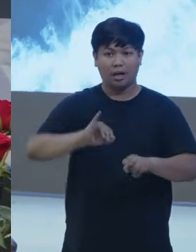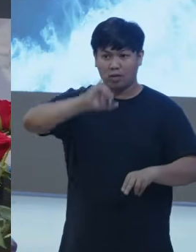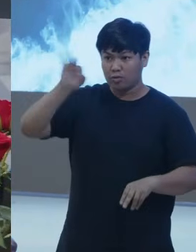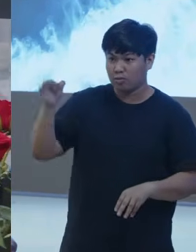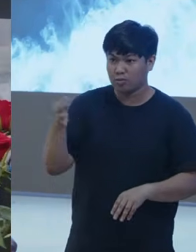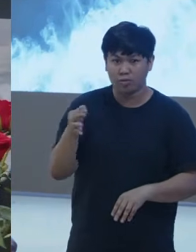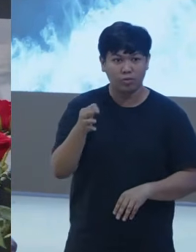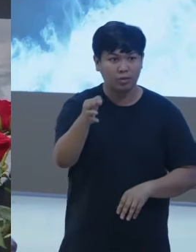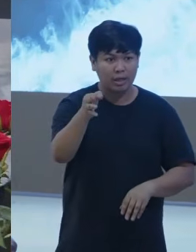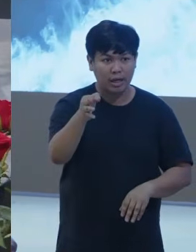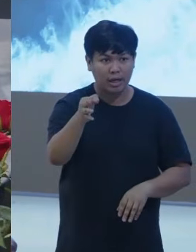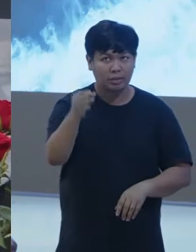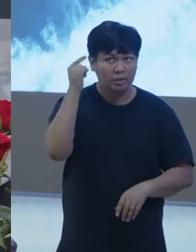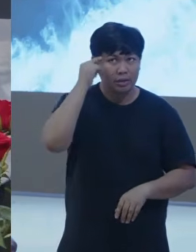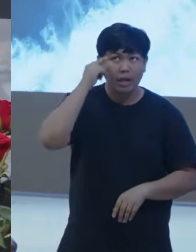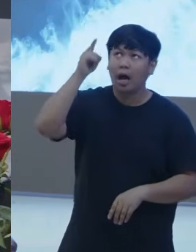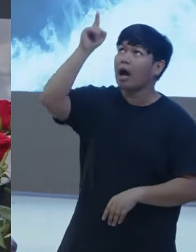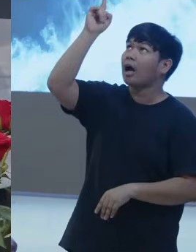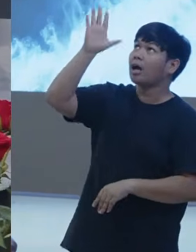So,